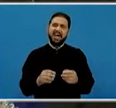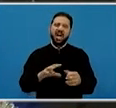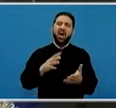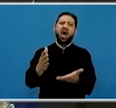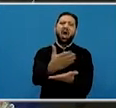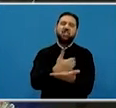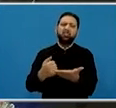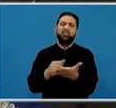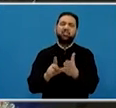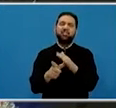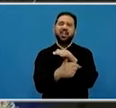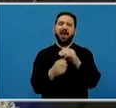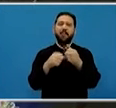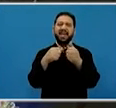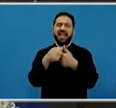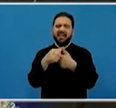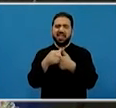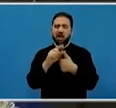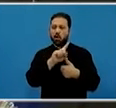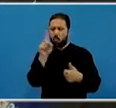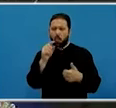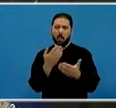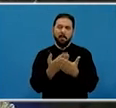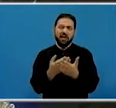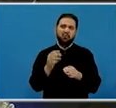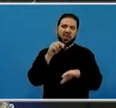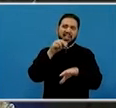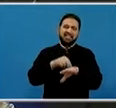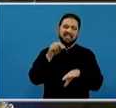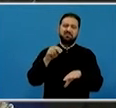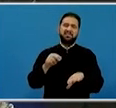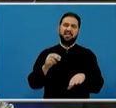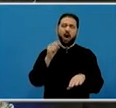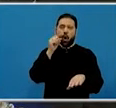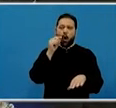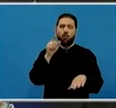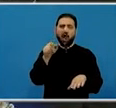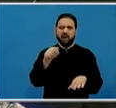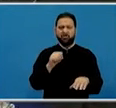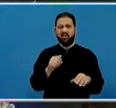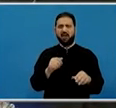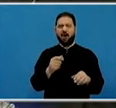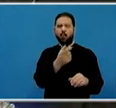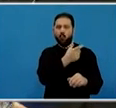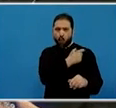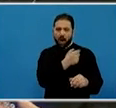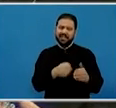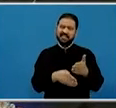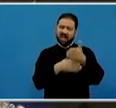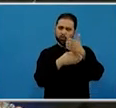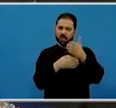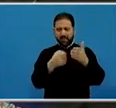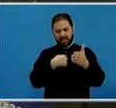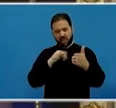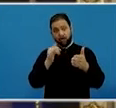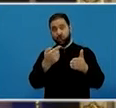de câștigat din această prietenie, ci pentru că în cunoașterea dintre noi eu ajung să-l prețuiesc, să-l cunosc mai bine, să-l